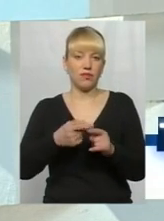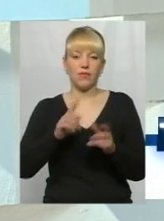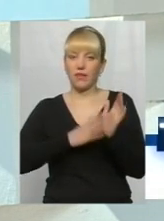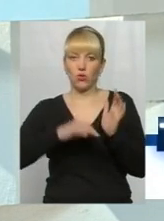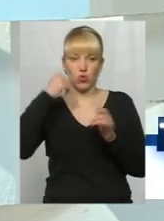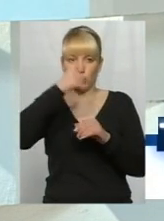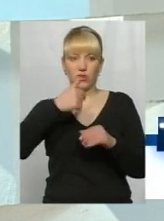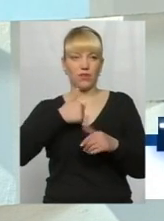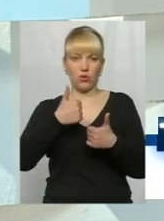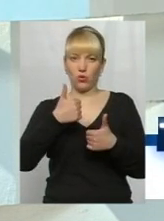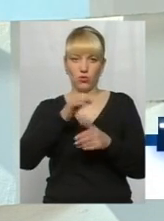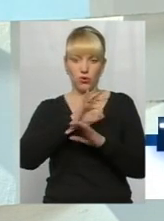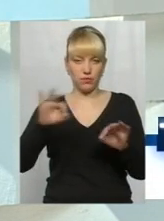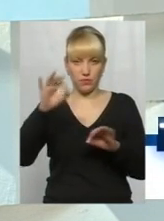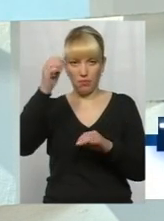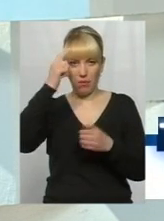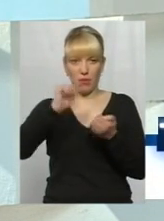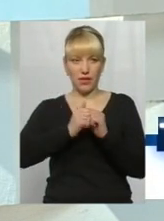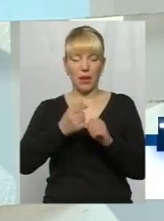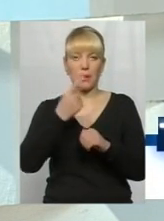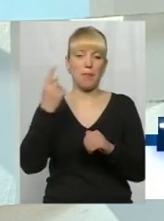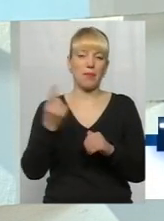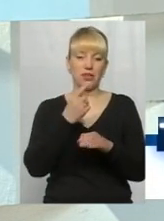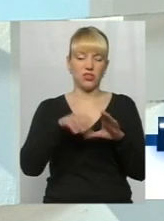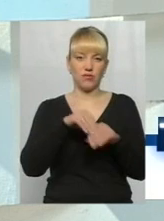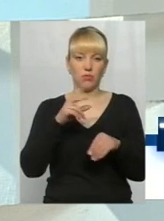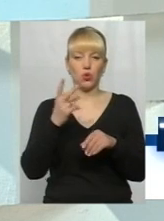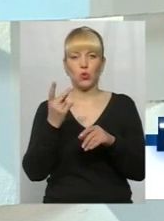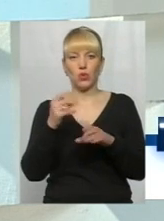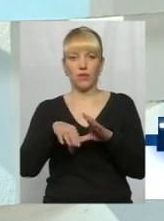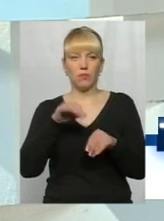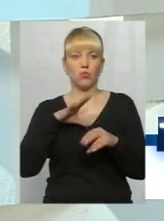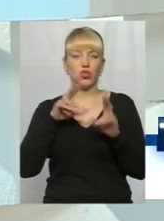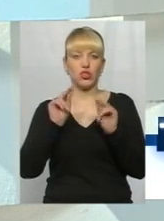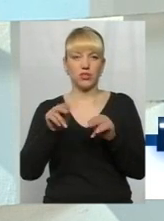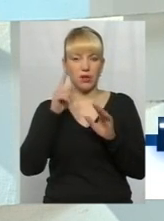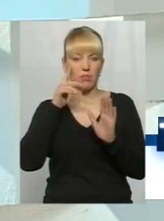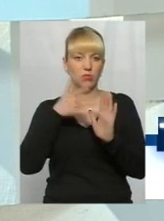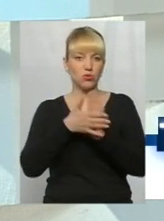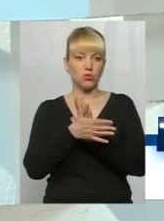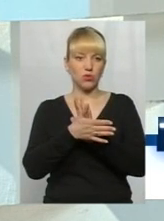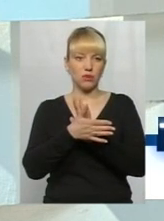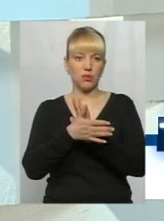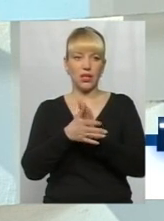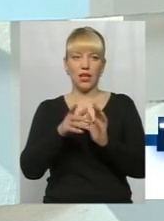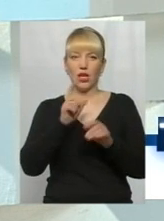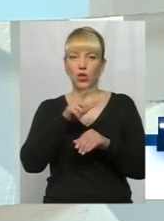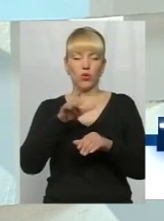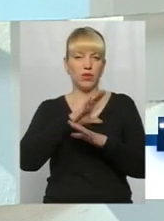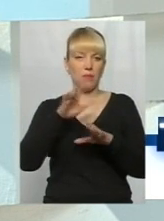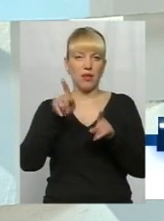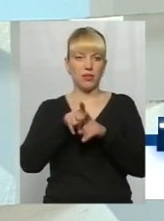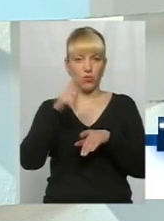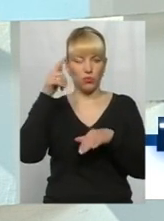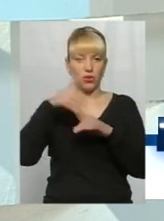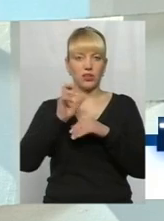добре пам'ятаю, тільки перші вибори фактично, і ще, можливо, трохи другі, були чесними, прозорими. Ми тоді навіть поняття не мали, що таке фальсифікація.